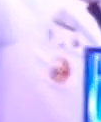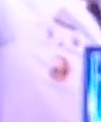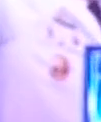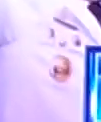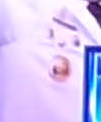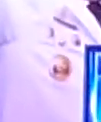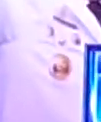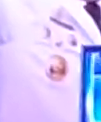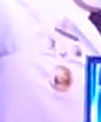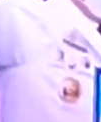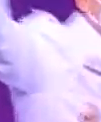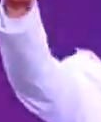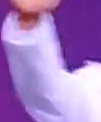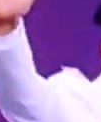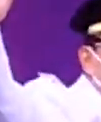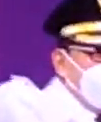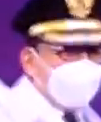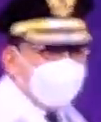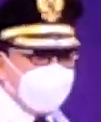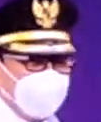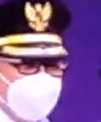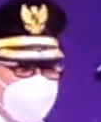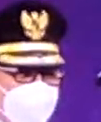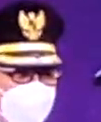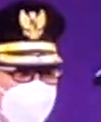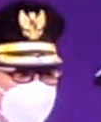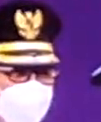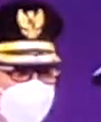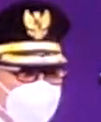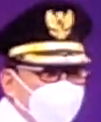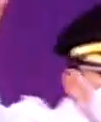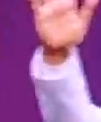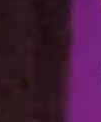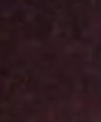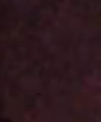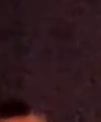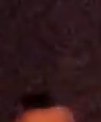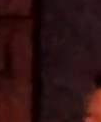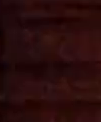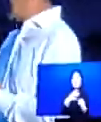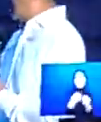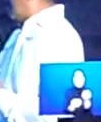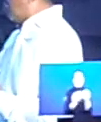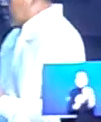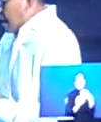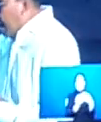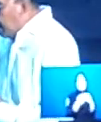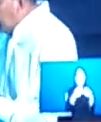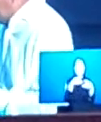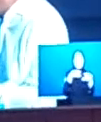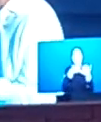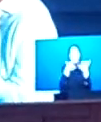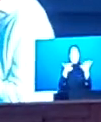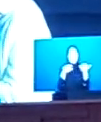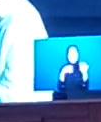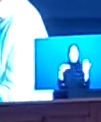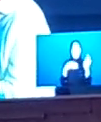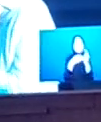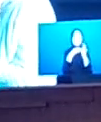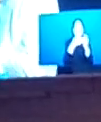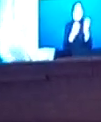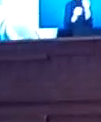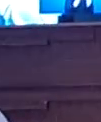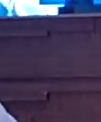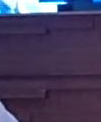cepet Hai hehehe kita ngomong Ayo dimakan ini saya ternyata air dipencet